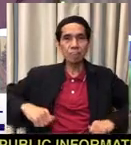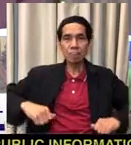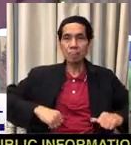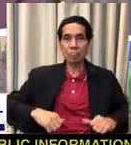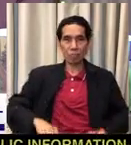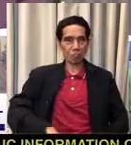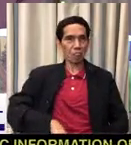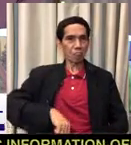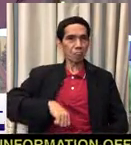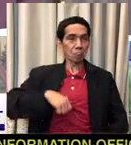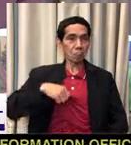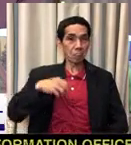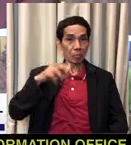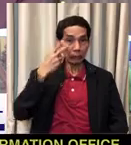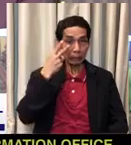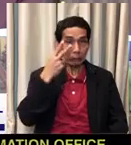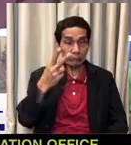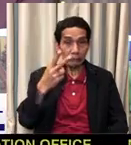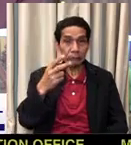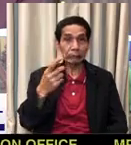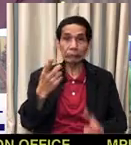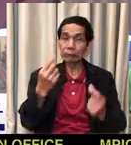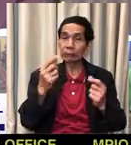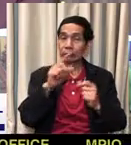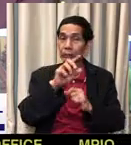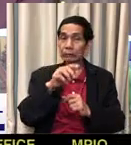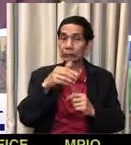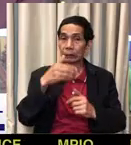Meron pa nga, di ba? Nakita niyo yung ginawa doon sa isang